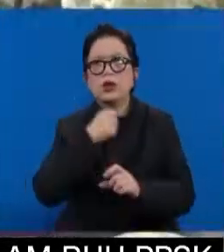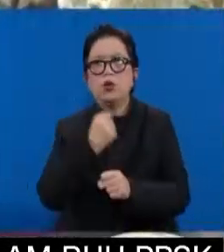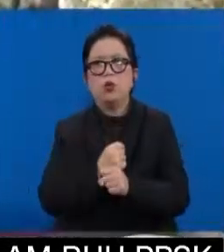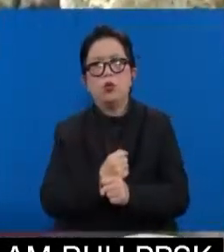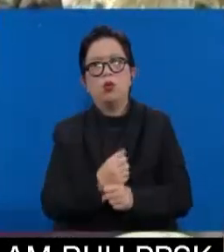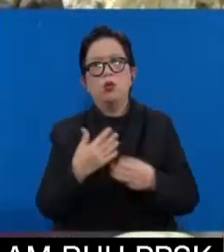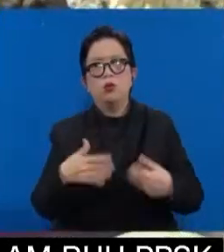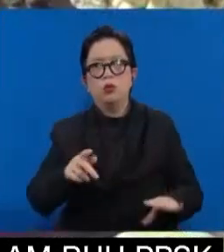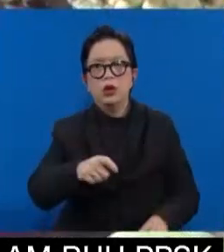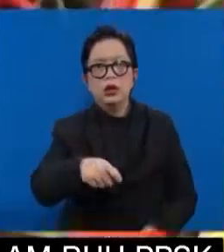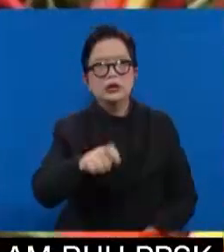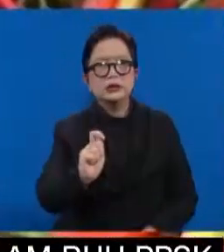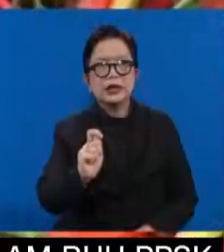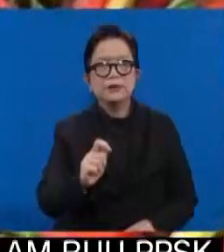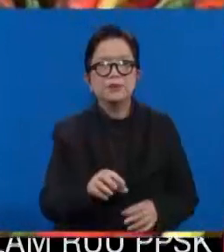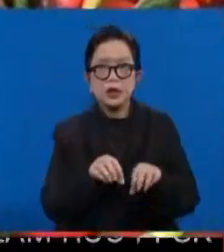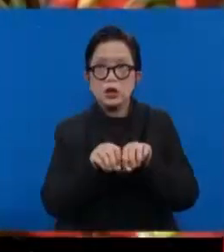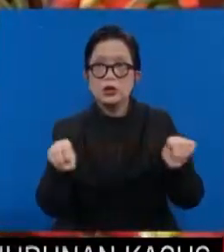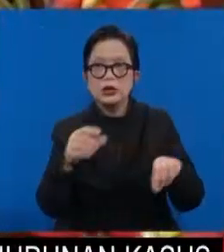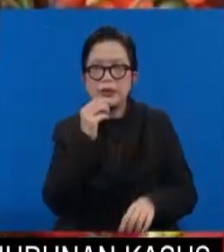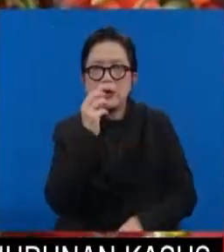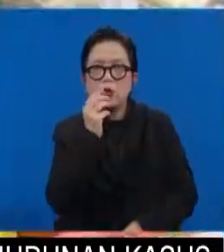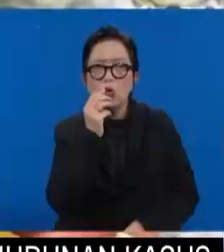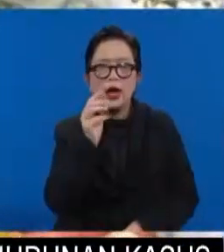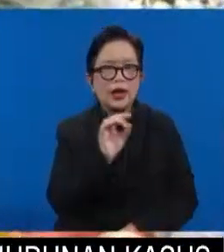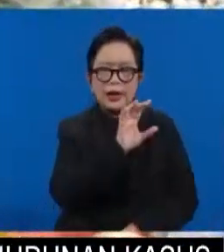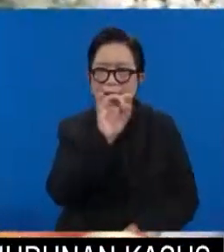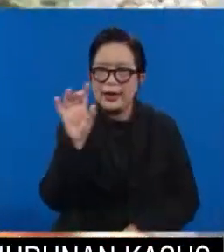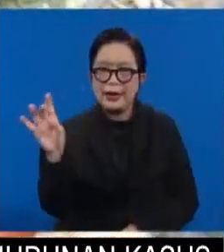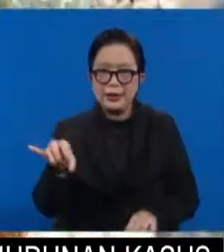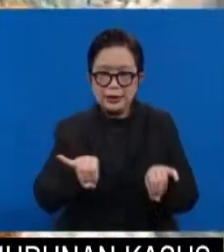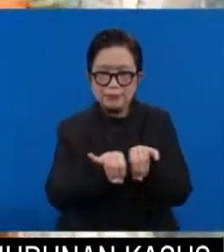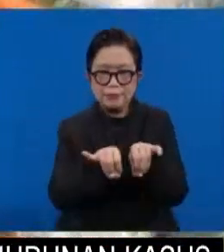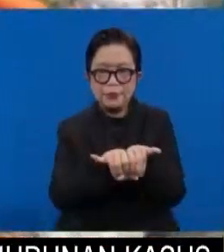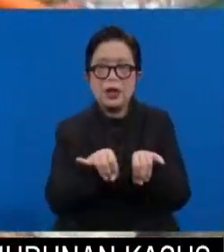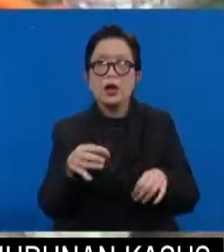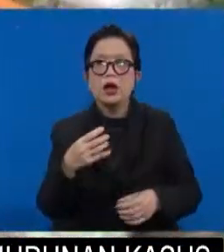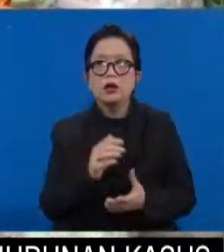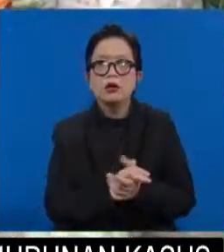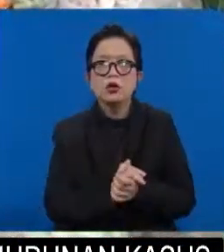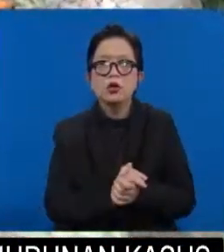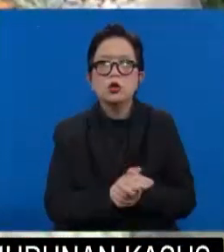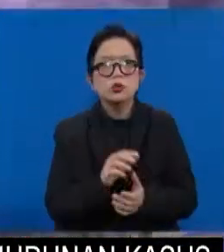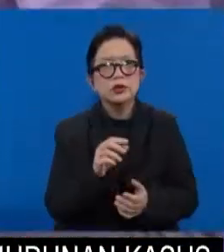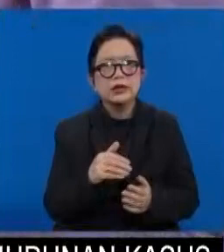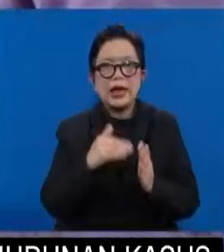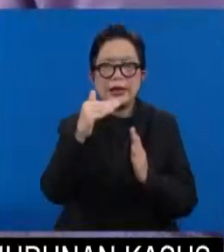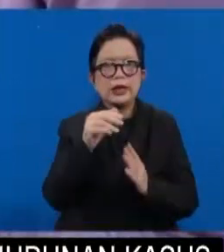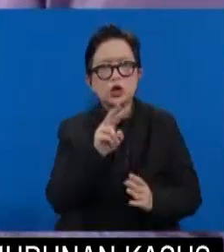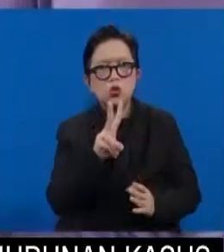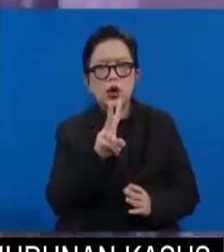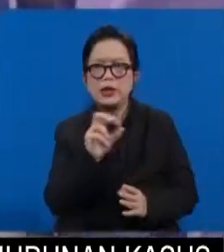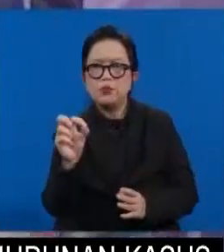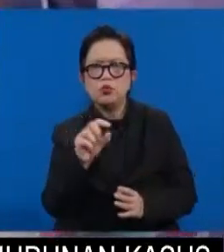harga sayuran seperti terong ungu, timun, cabai rawit, wortel, hingga buncis turut melambung sebesar Rp2.000 hingga Rp3.000 per